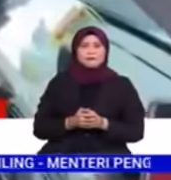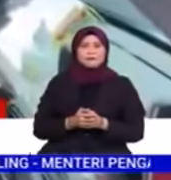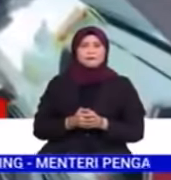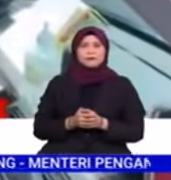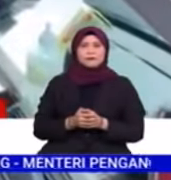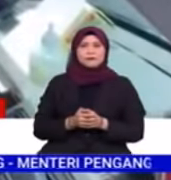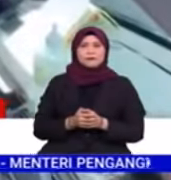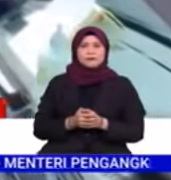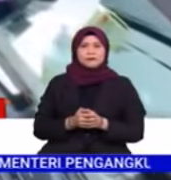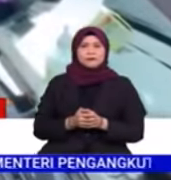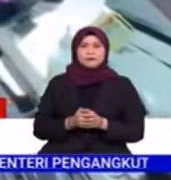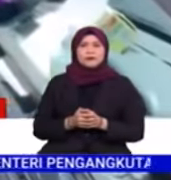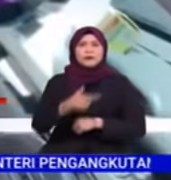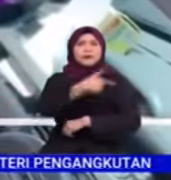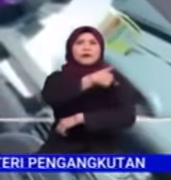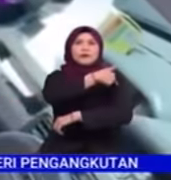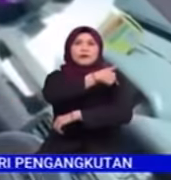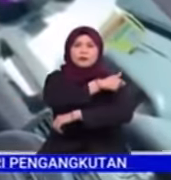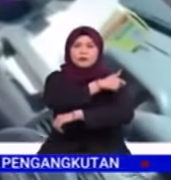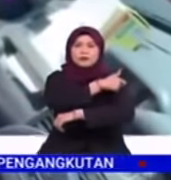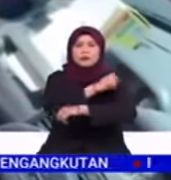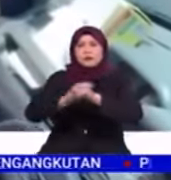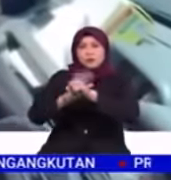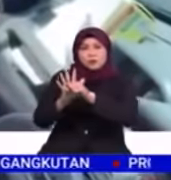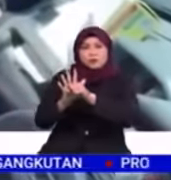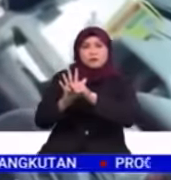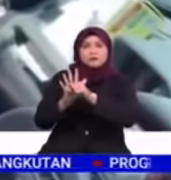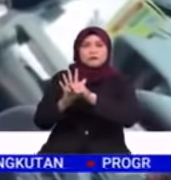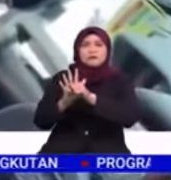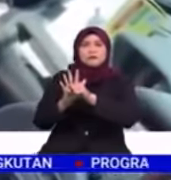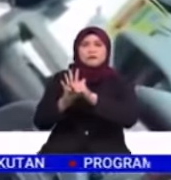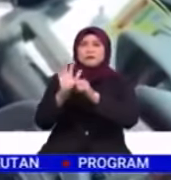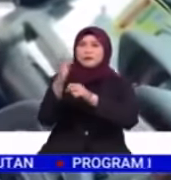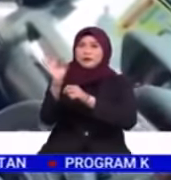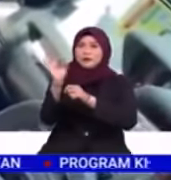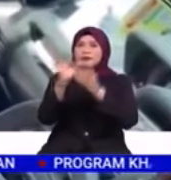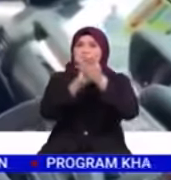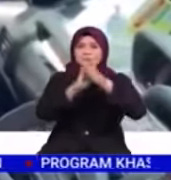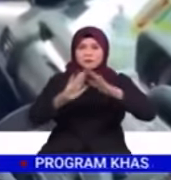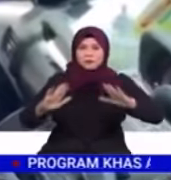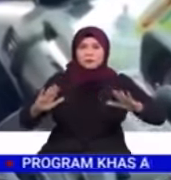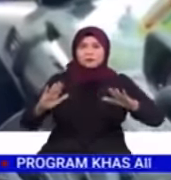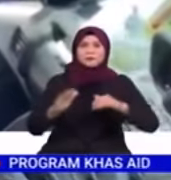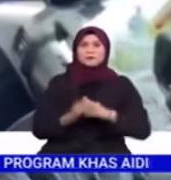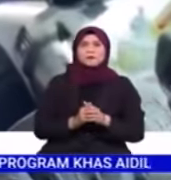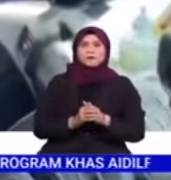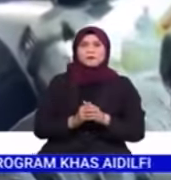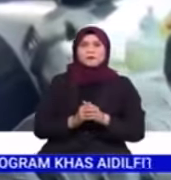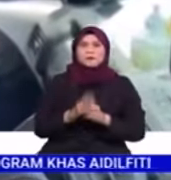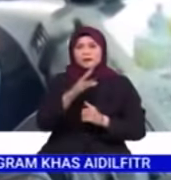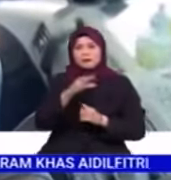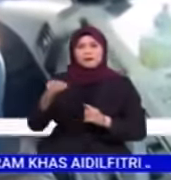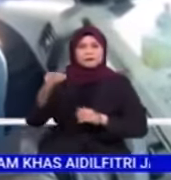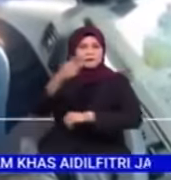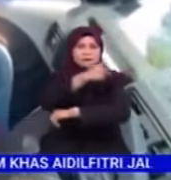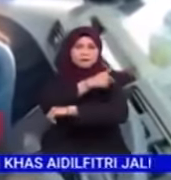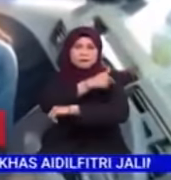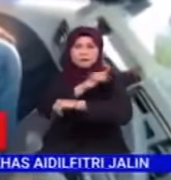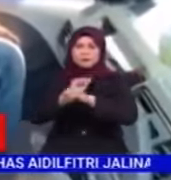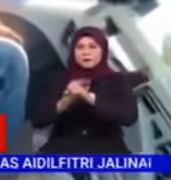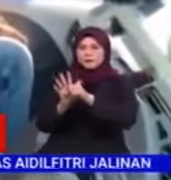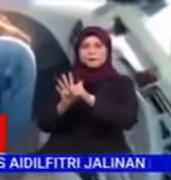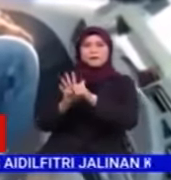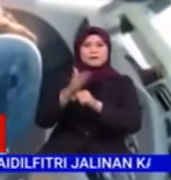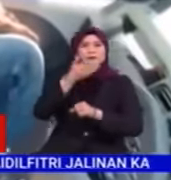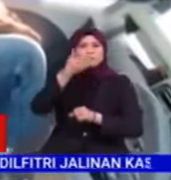Mbak Sin coffee 19 adalah Slamet Hai racing coffee 19 adalah pekerjaan yang